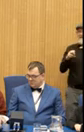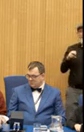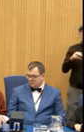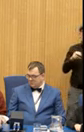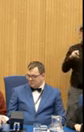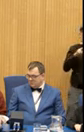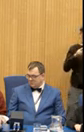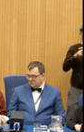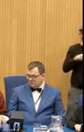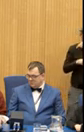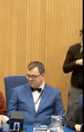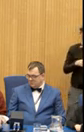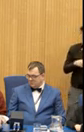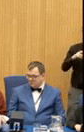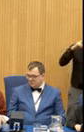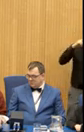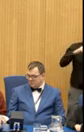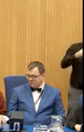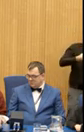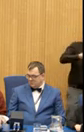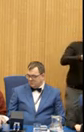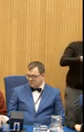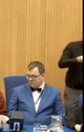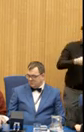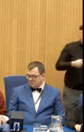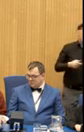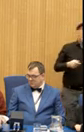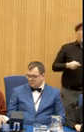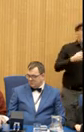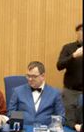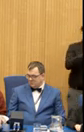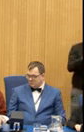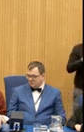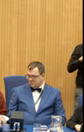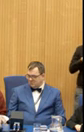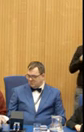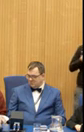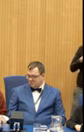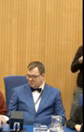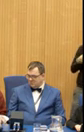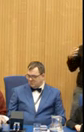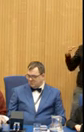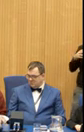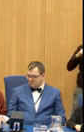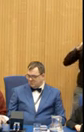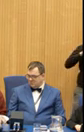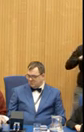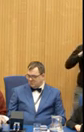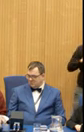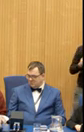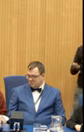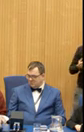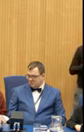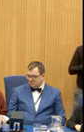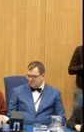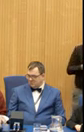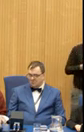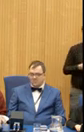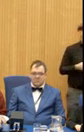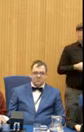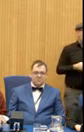es um ihre Belange geht. Wir wollen auch vermitteln, dass Menschen mit Behinderung in der Wissenschaft